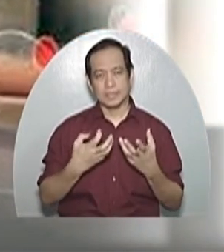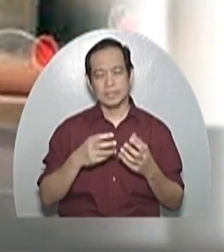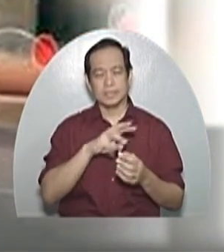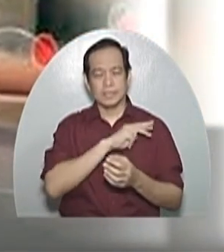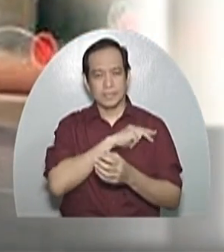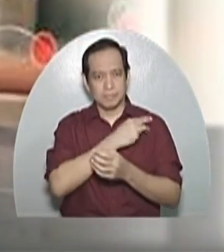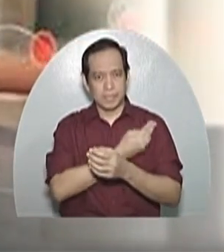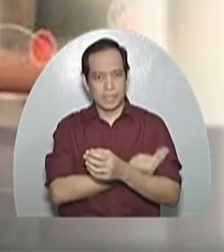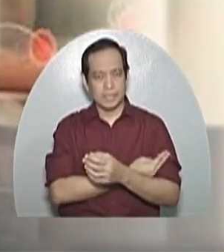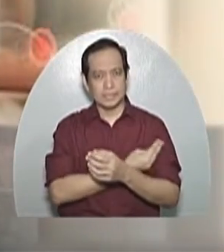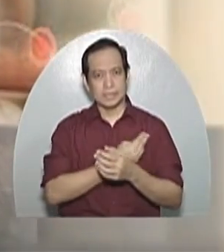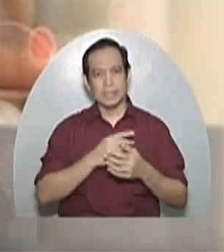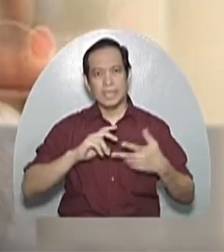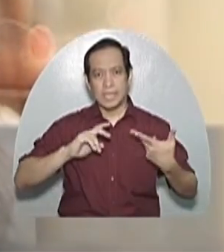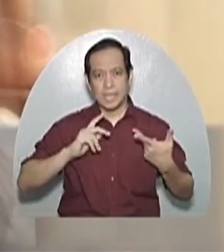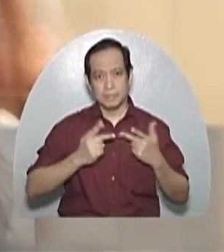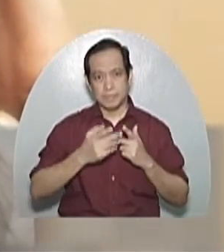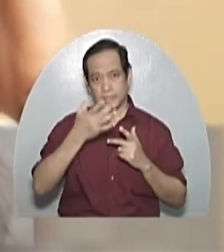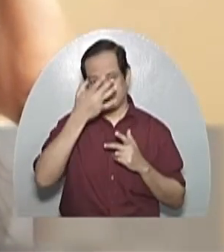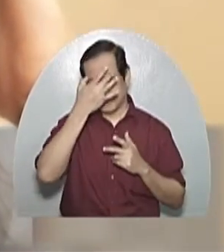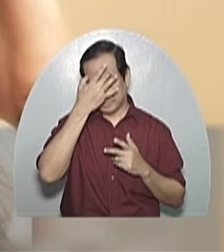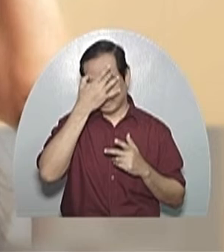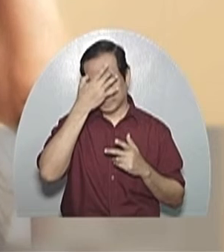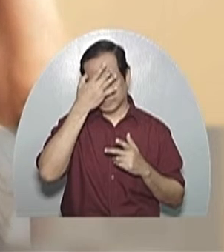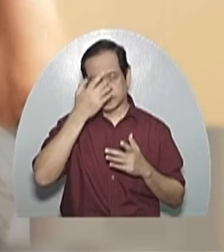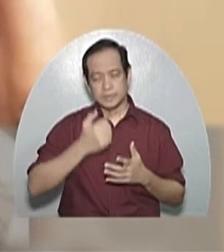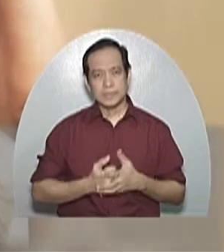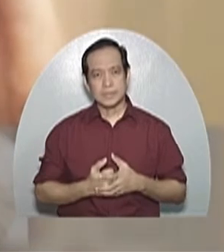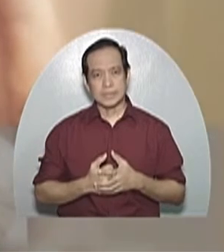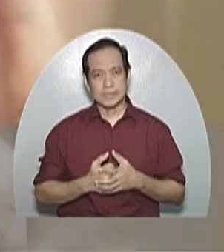ng kasukasuan, pananakit ng ulo,